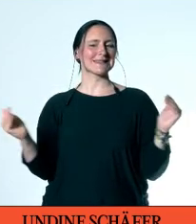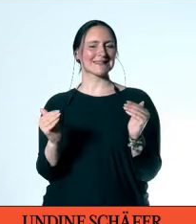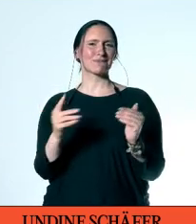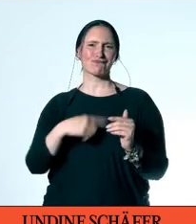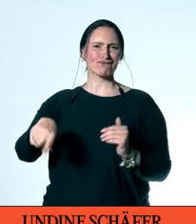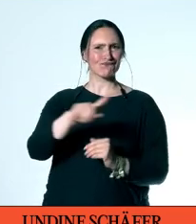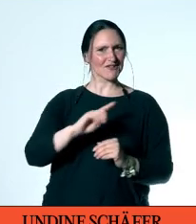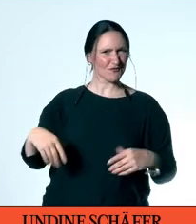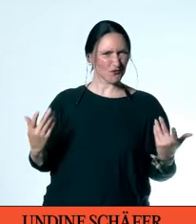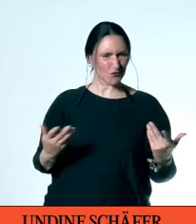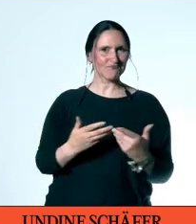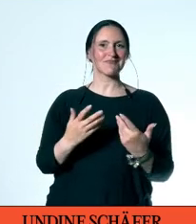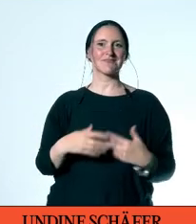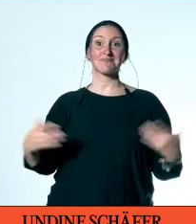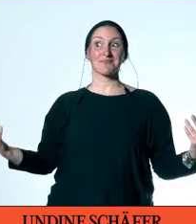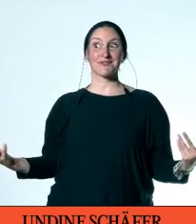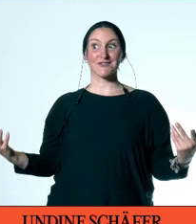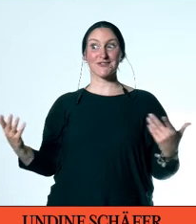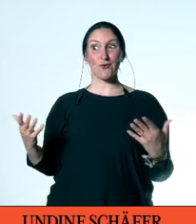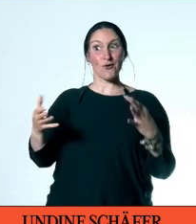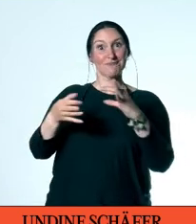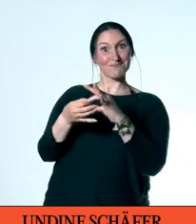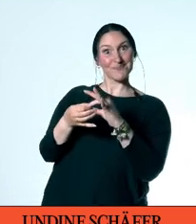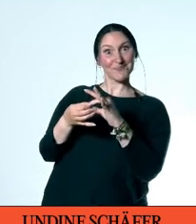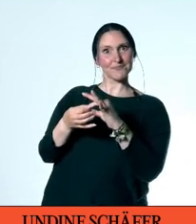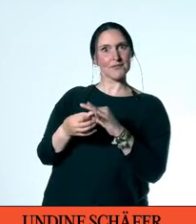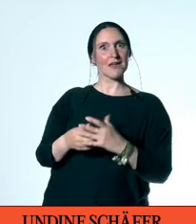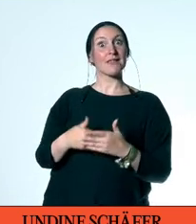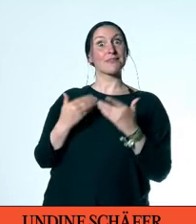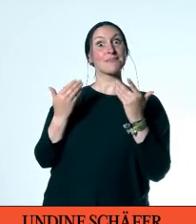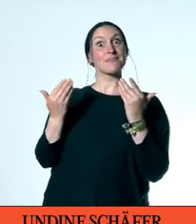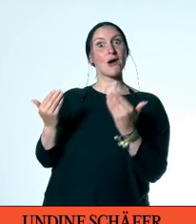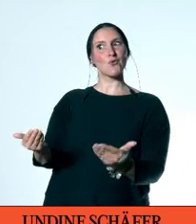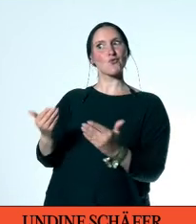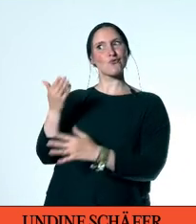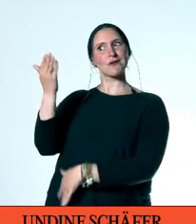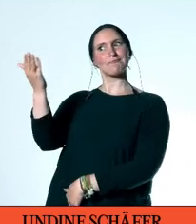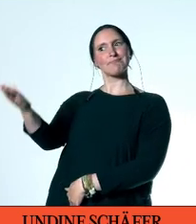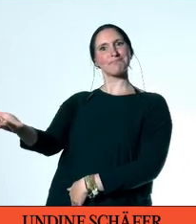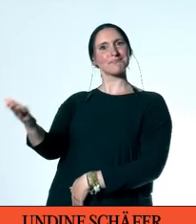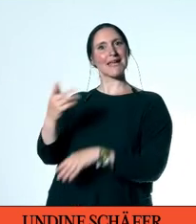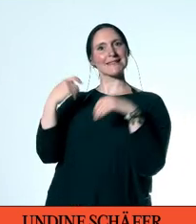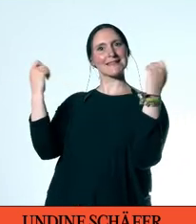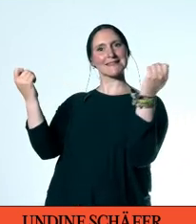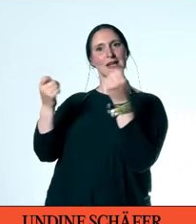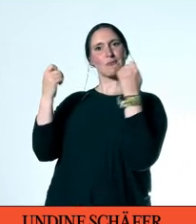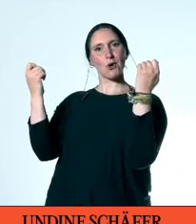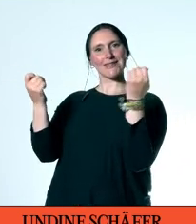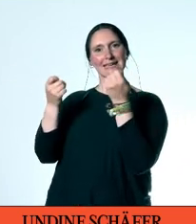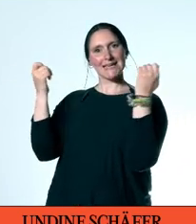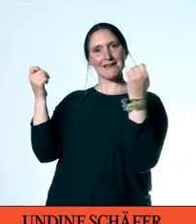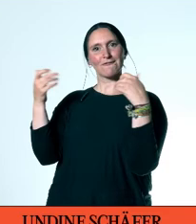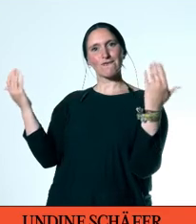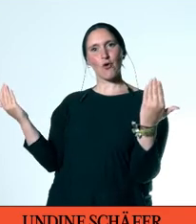Raum hier sind wir uns nah. Und ich gebe jetzt zum Schluss noch einmal das Wort